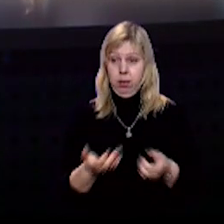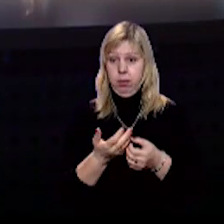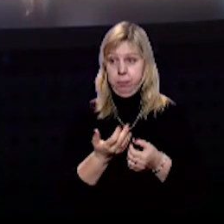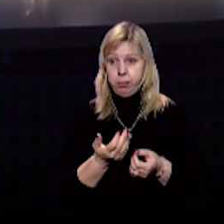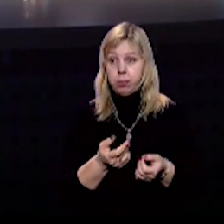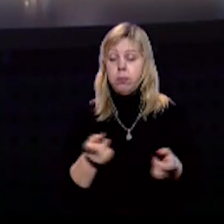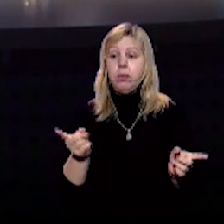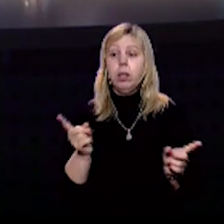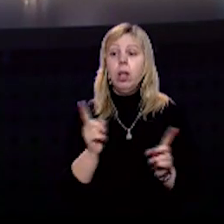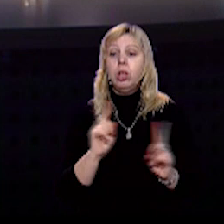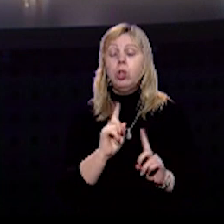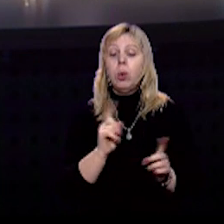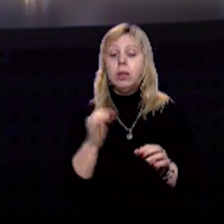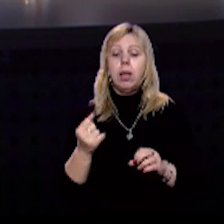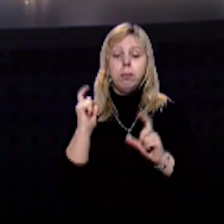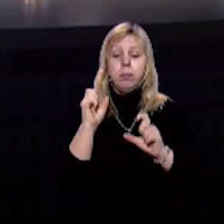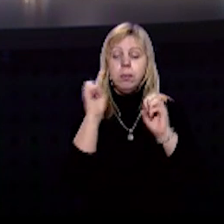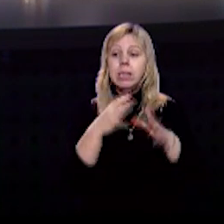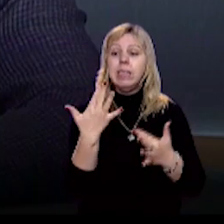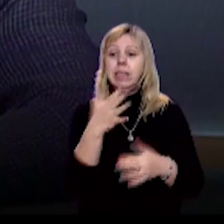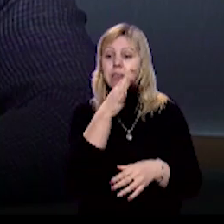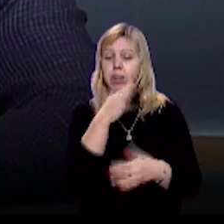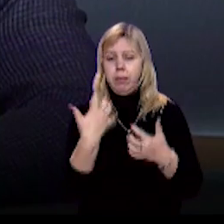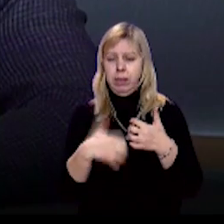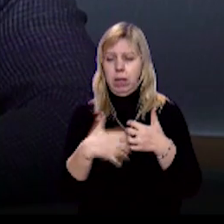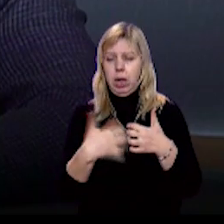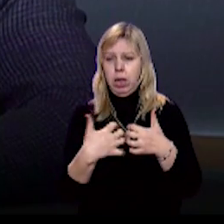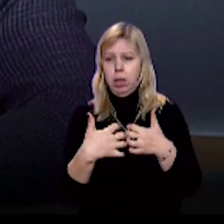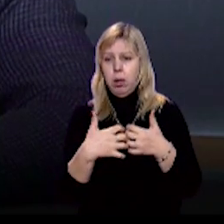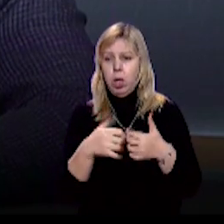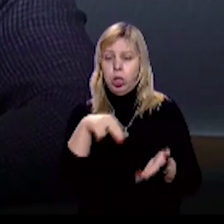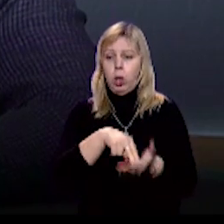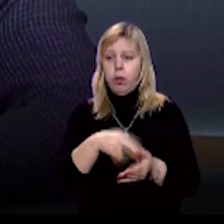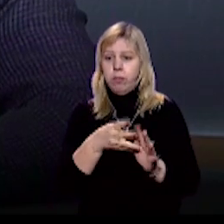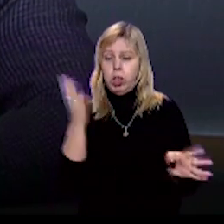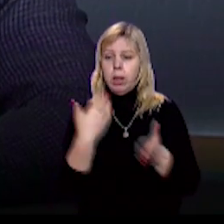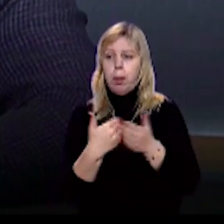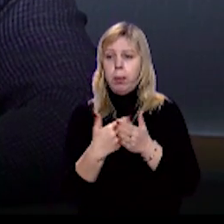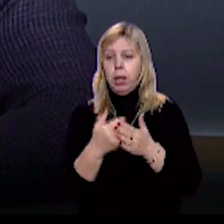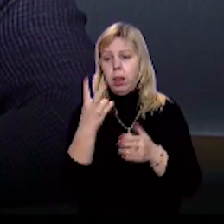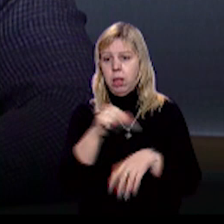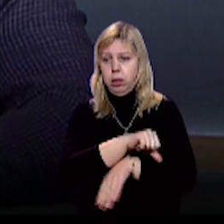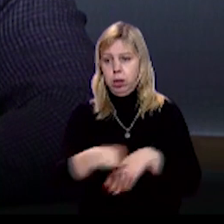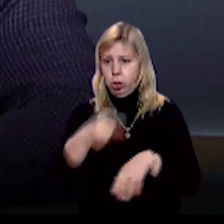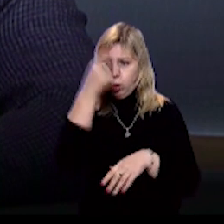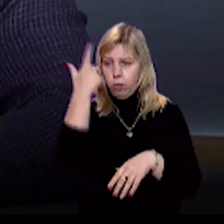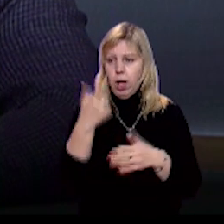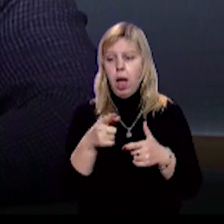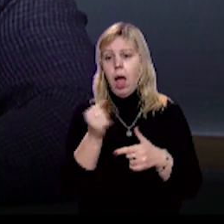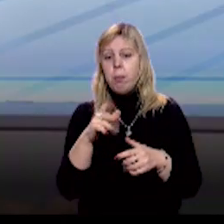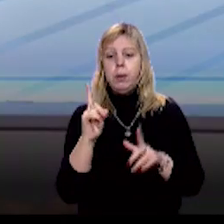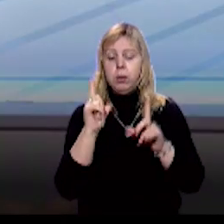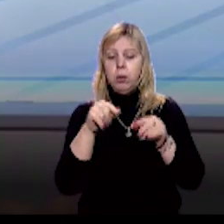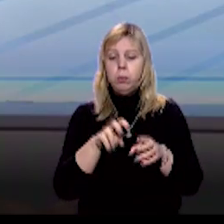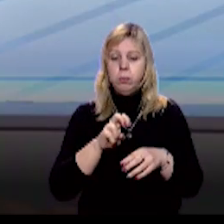так. Щодо перевізників, скільки часу вони в середньому стоять у черзі, до прикладу, на кордоні зі Словаччиною, аби